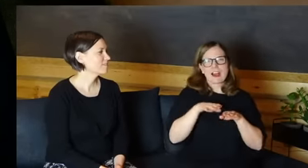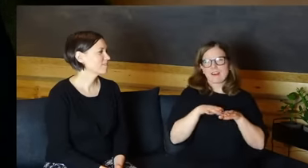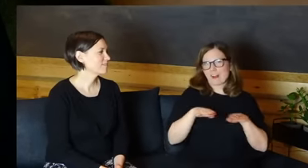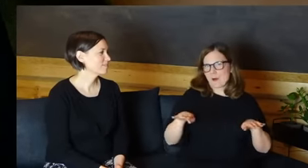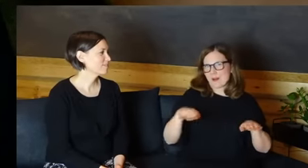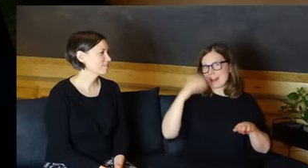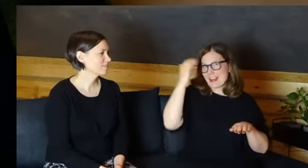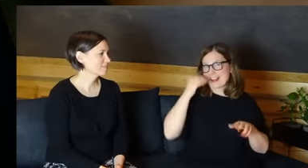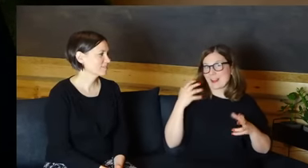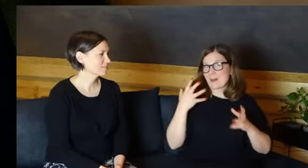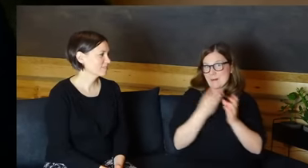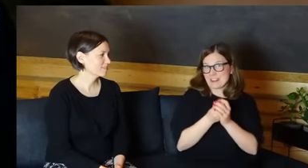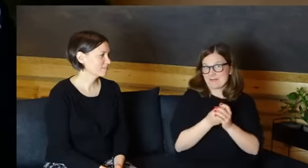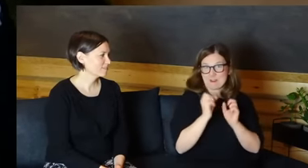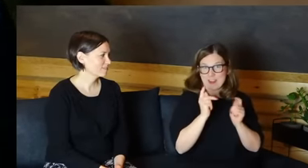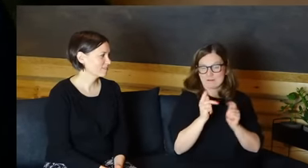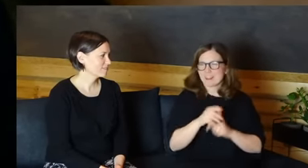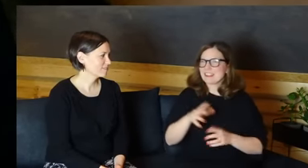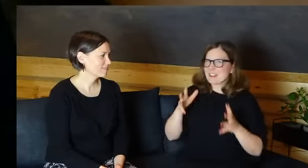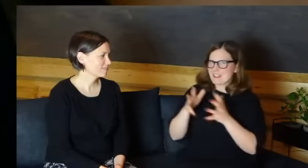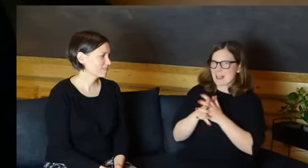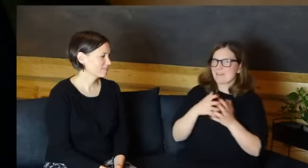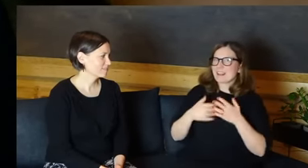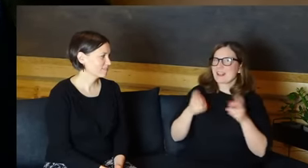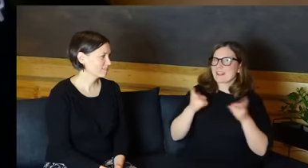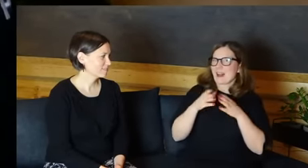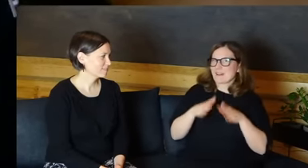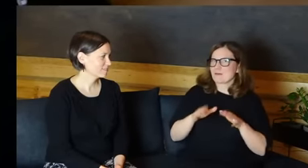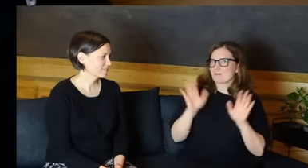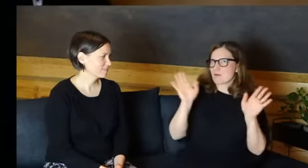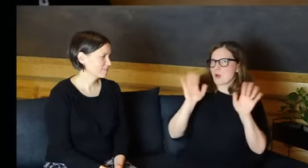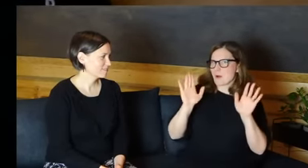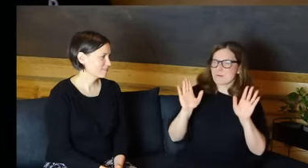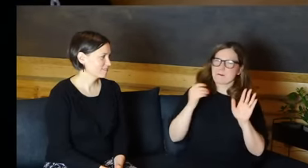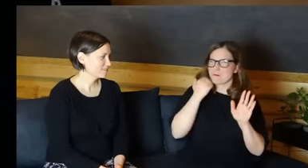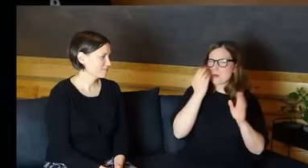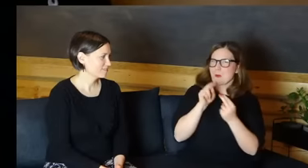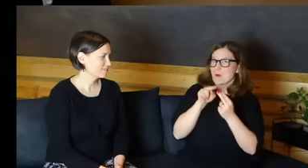Kiitos. Tehdään näin. Kiitoksia. Palataan. Moro. Moro, moro.